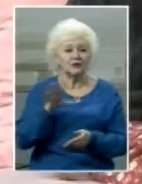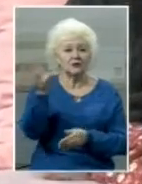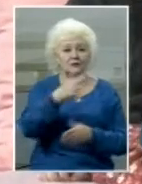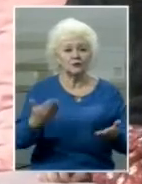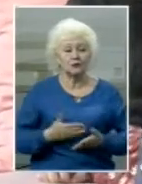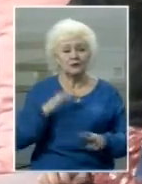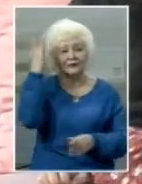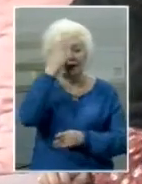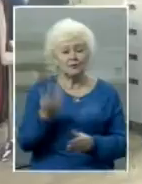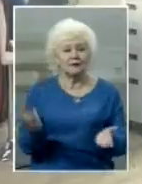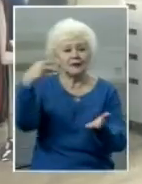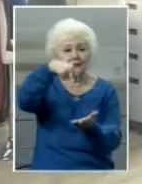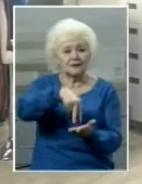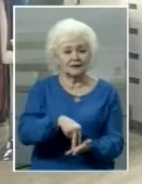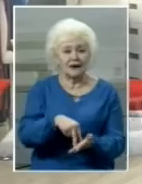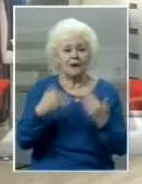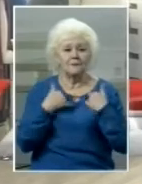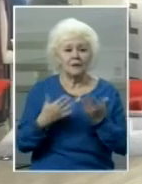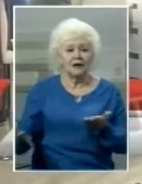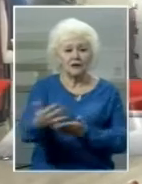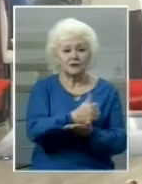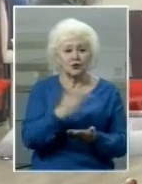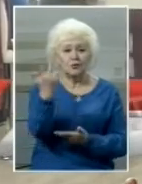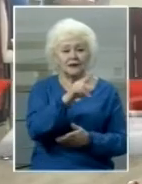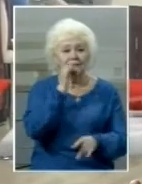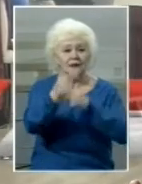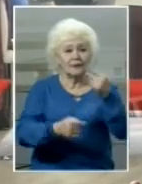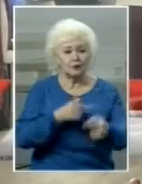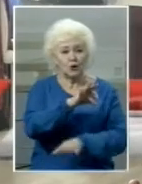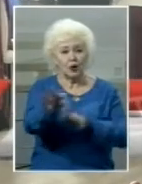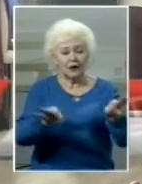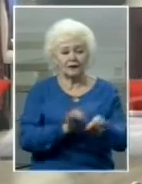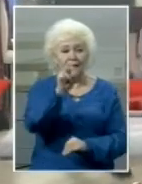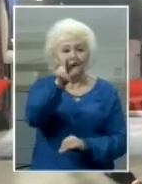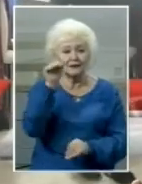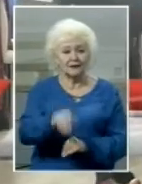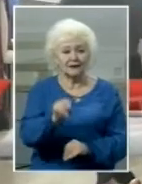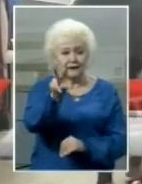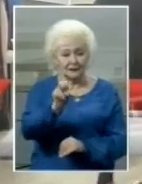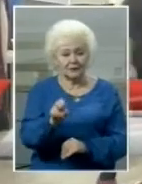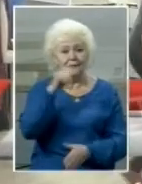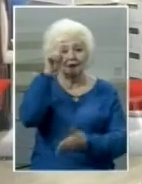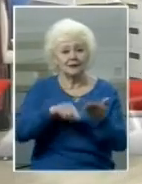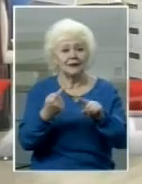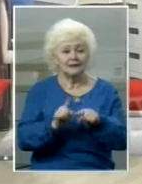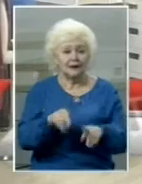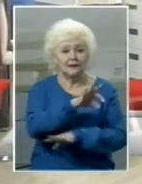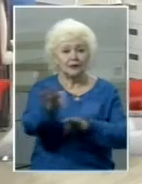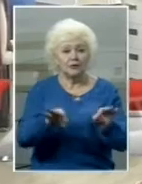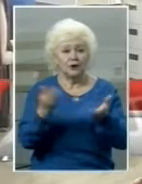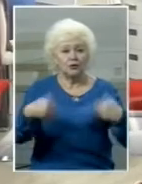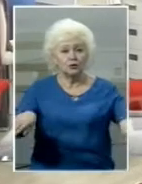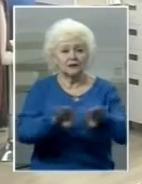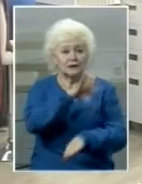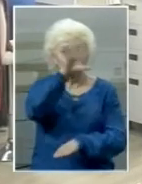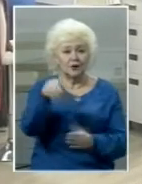життя мріє стати на ноги. Ми зібрали за 3 проєкти 12200 вже. Надіємося, що з цього проєкту якраз вже закроємо